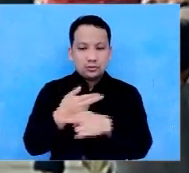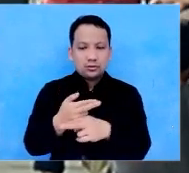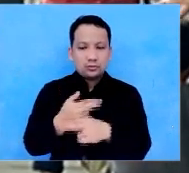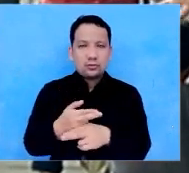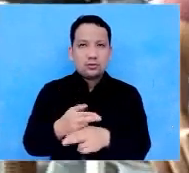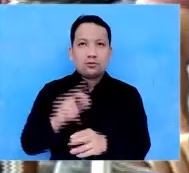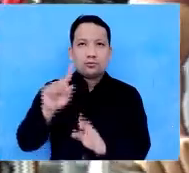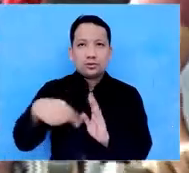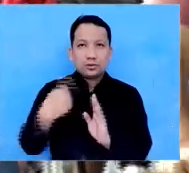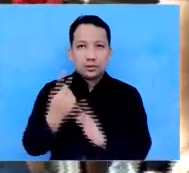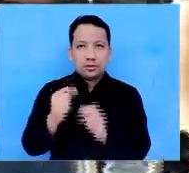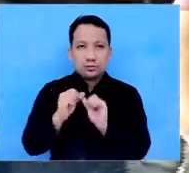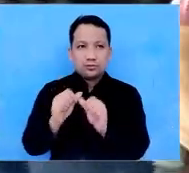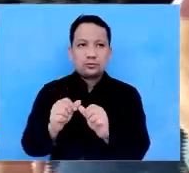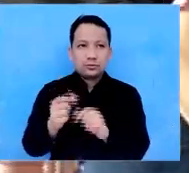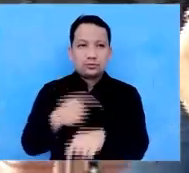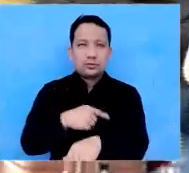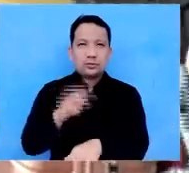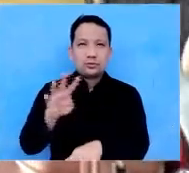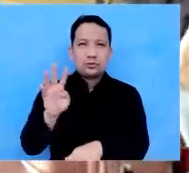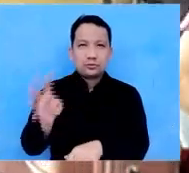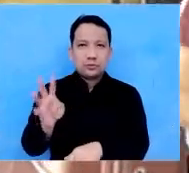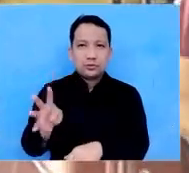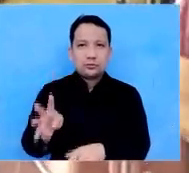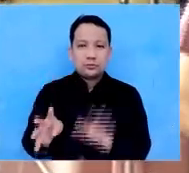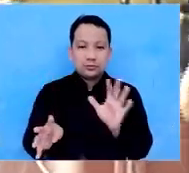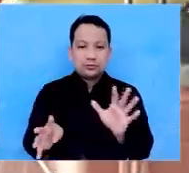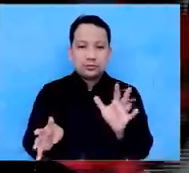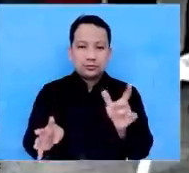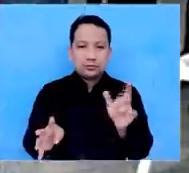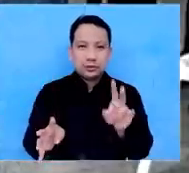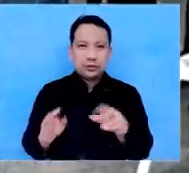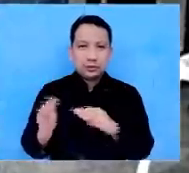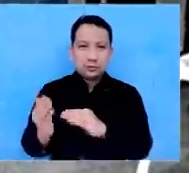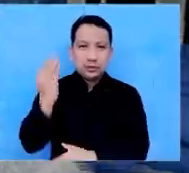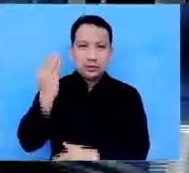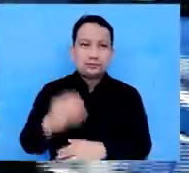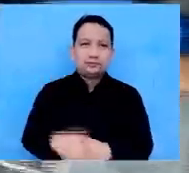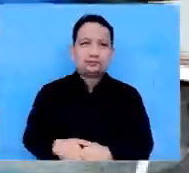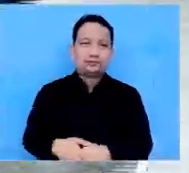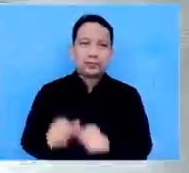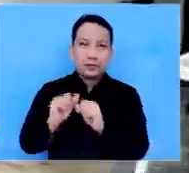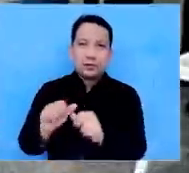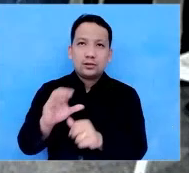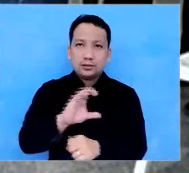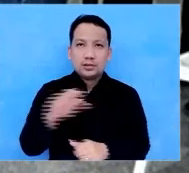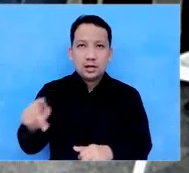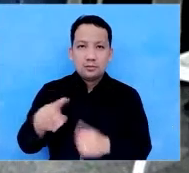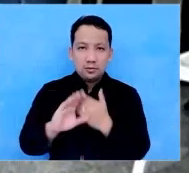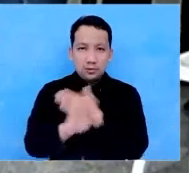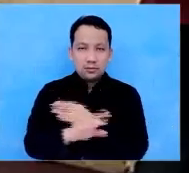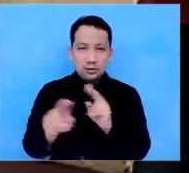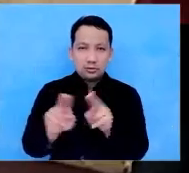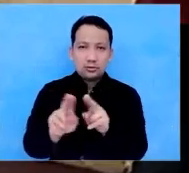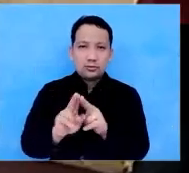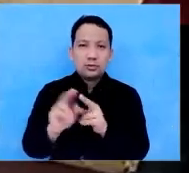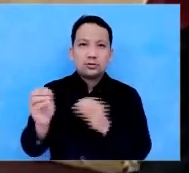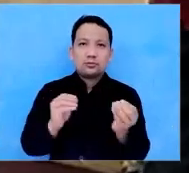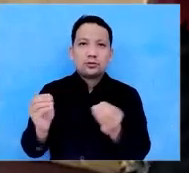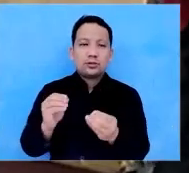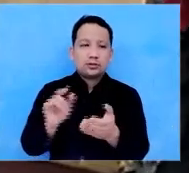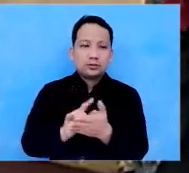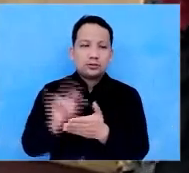isang oras mula 4:20 hanggang 5:23 ng umaga. Ayon sa CAAP, bumalik sa normal ang operasyon ng